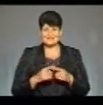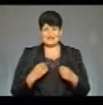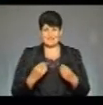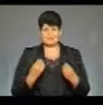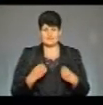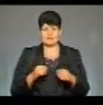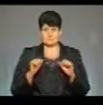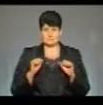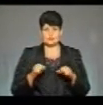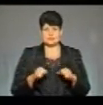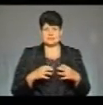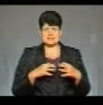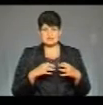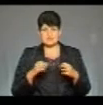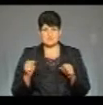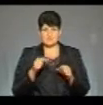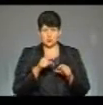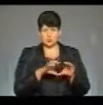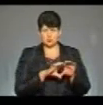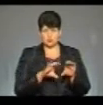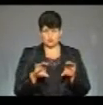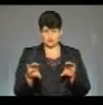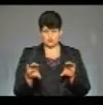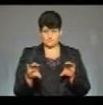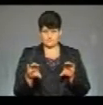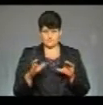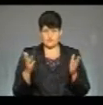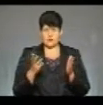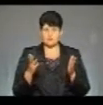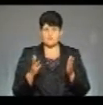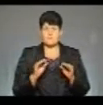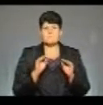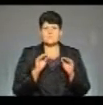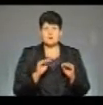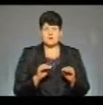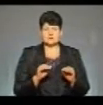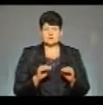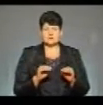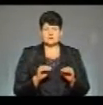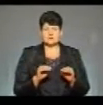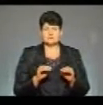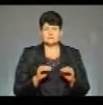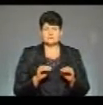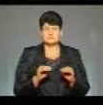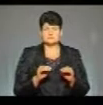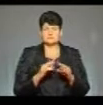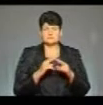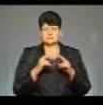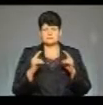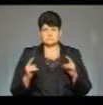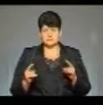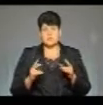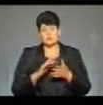дасть змогу забирати цю трубу, яка прокладена на самому шляхопроводі і продовжувати